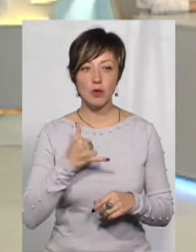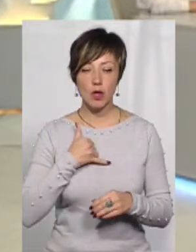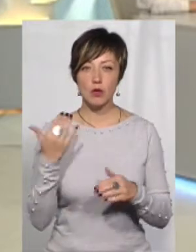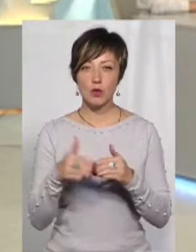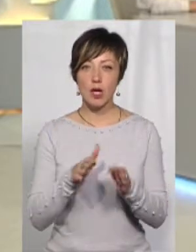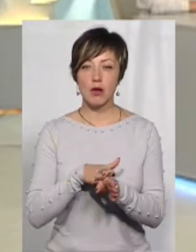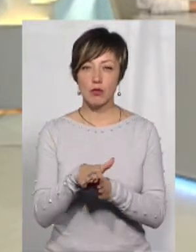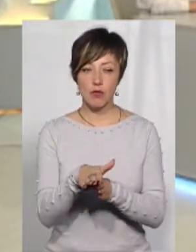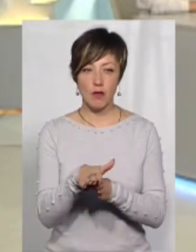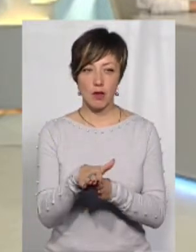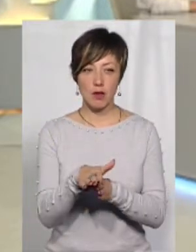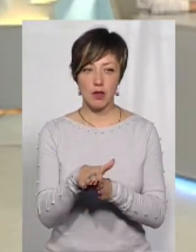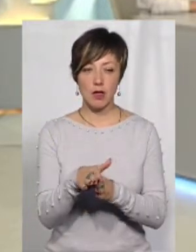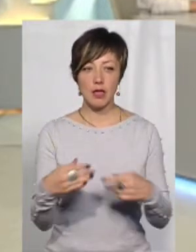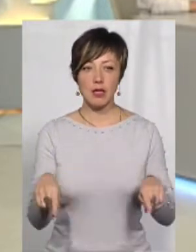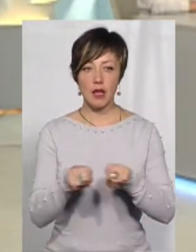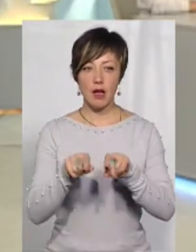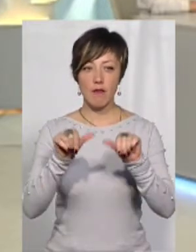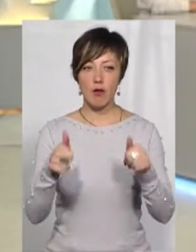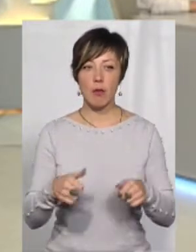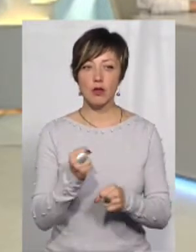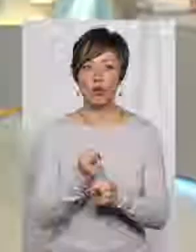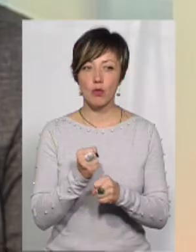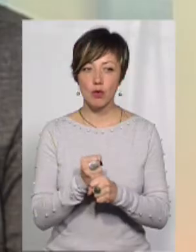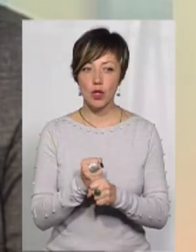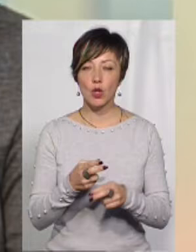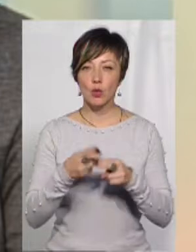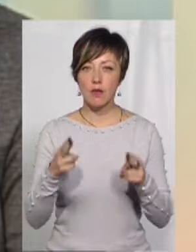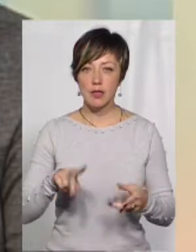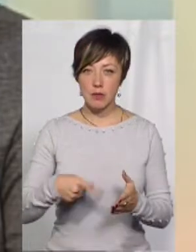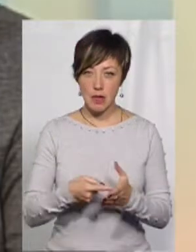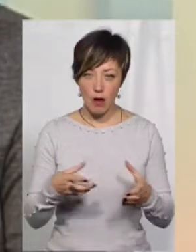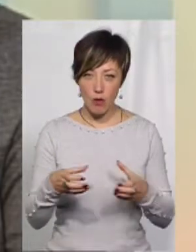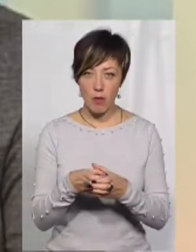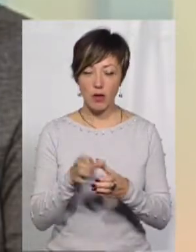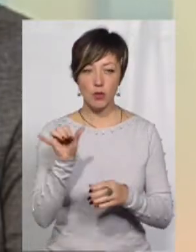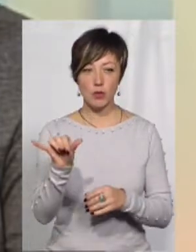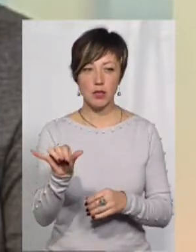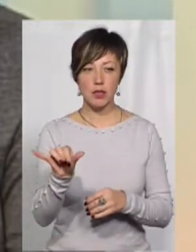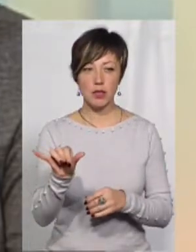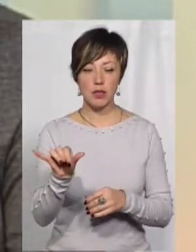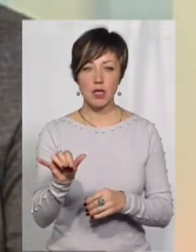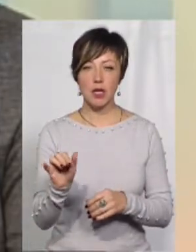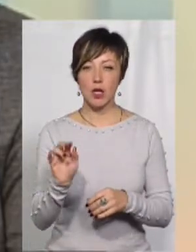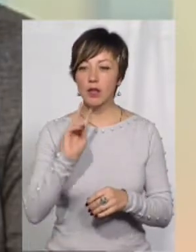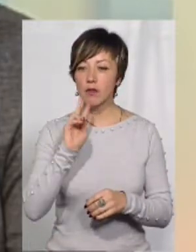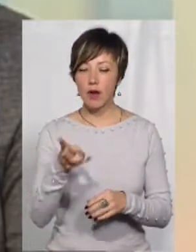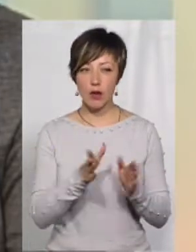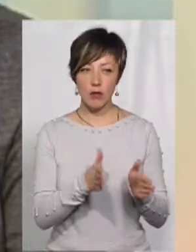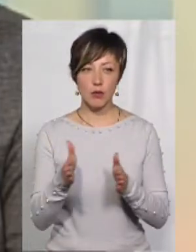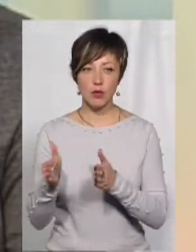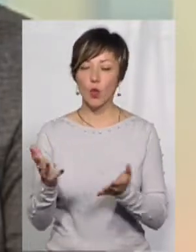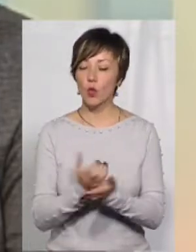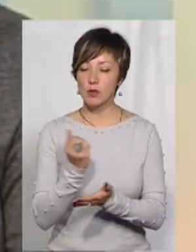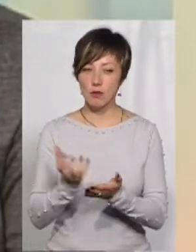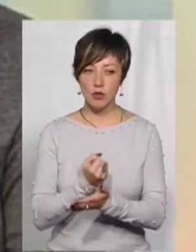вже реалізували такий формат роботи. Донецька міська громада, в них другий рік вже проходить